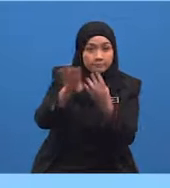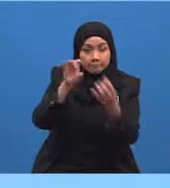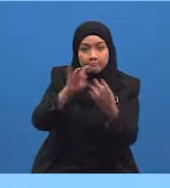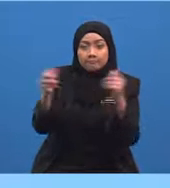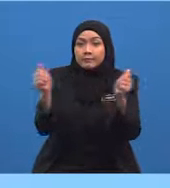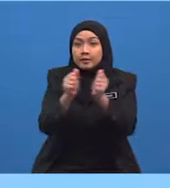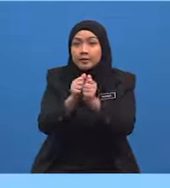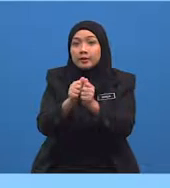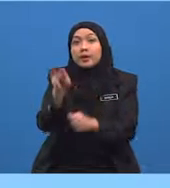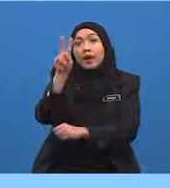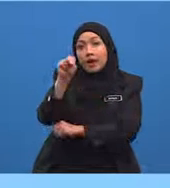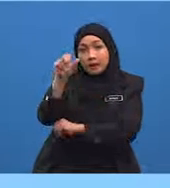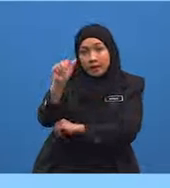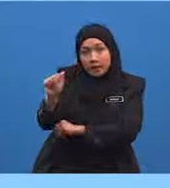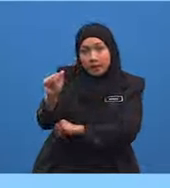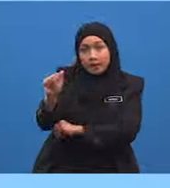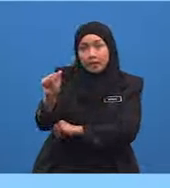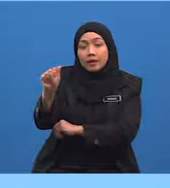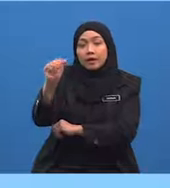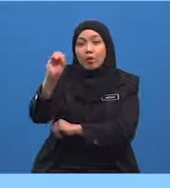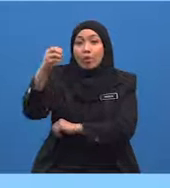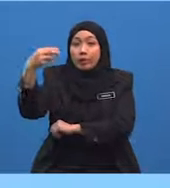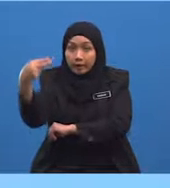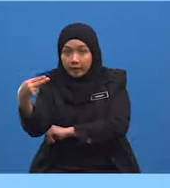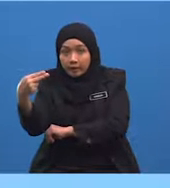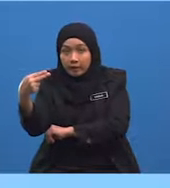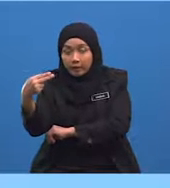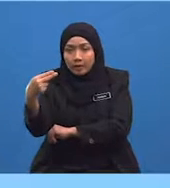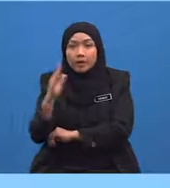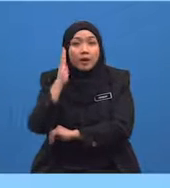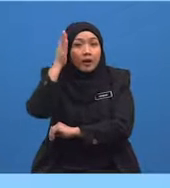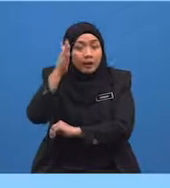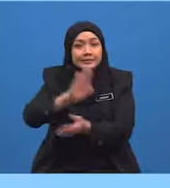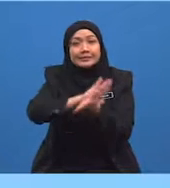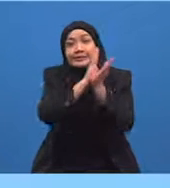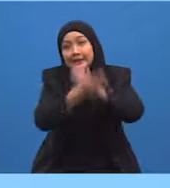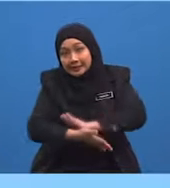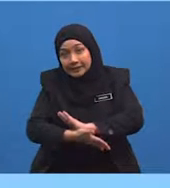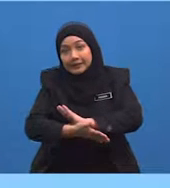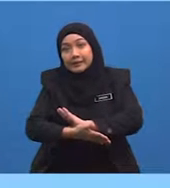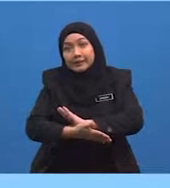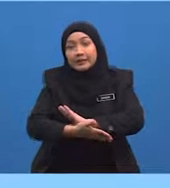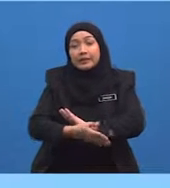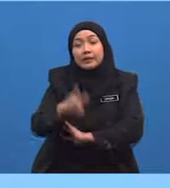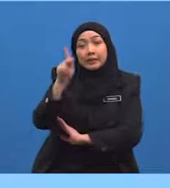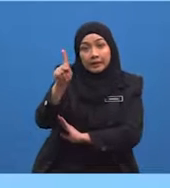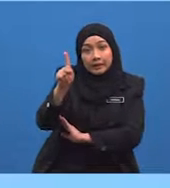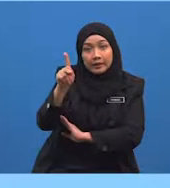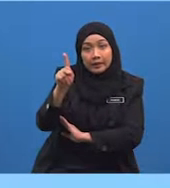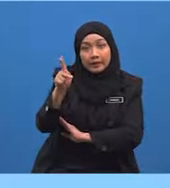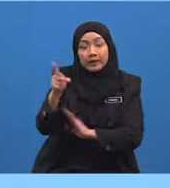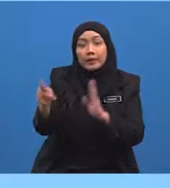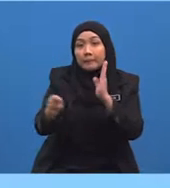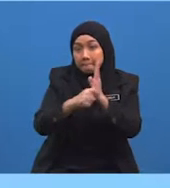natrium hidroksida akan menghasilkan natrium klorida dan air. Contoh yang